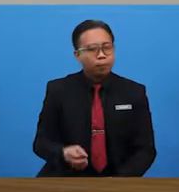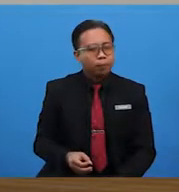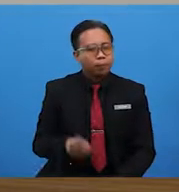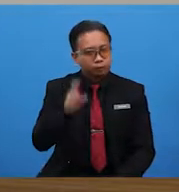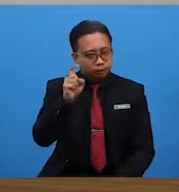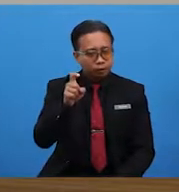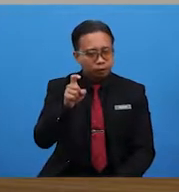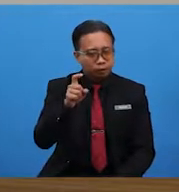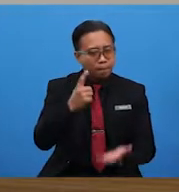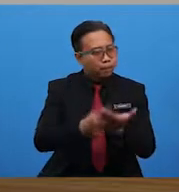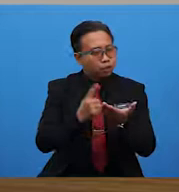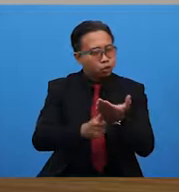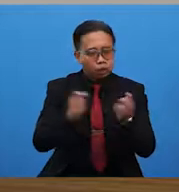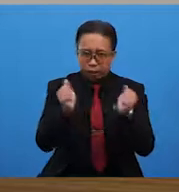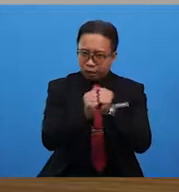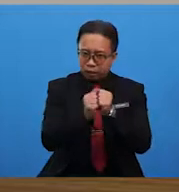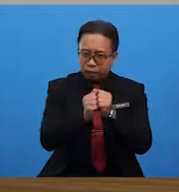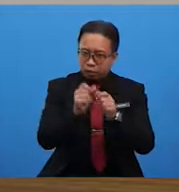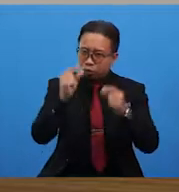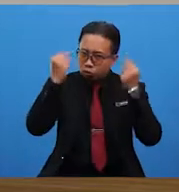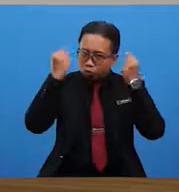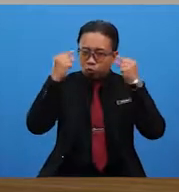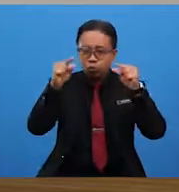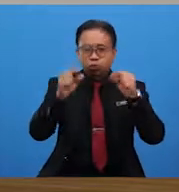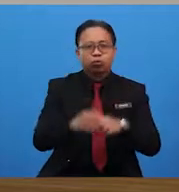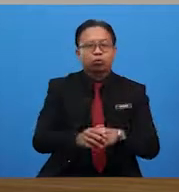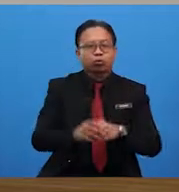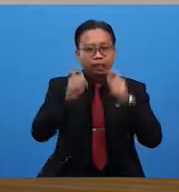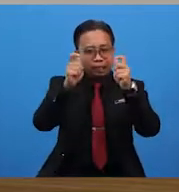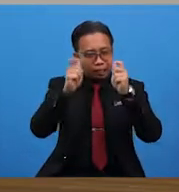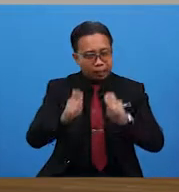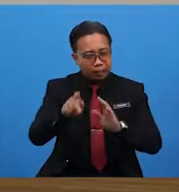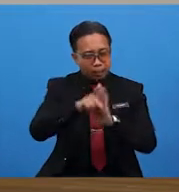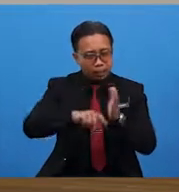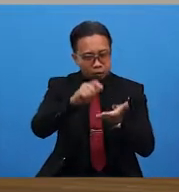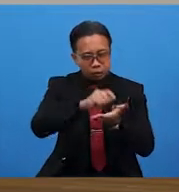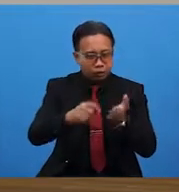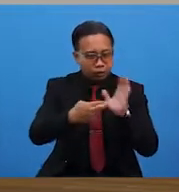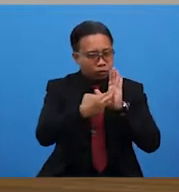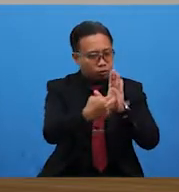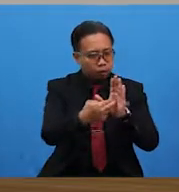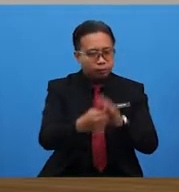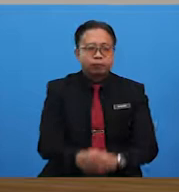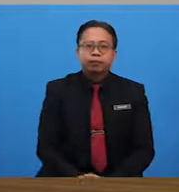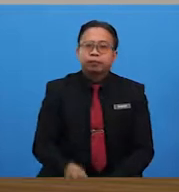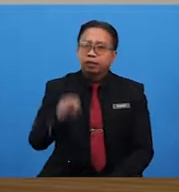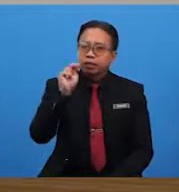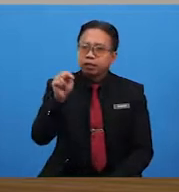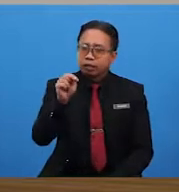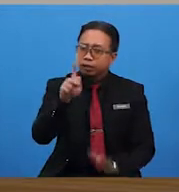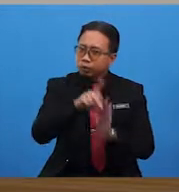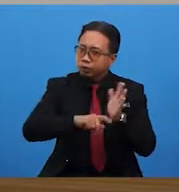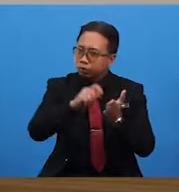digalakkan berbincang dengan guru mengenai teknik penulisan rujukan supaya penulisan rujukan pelajar